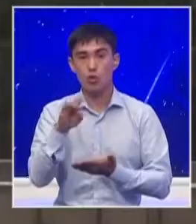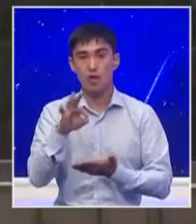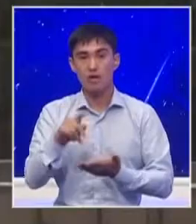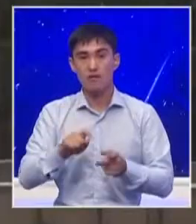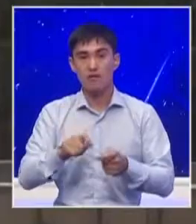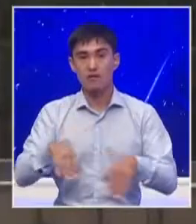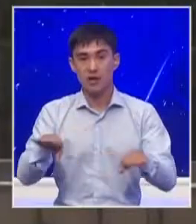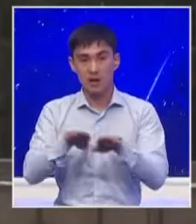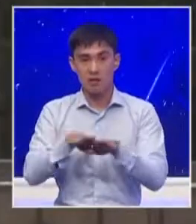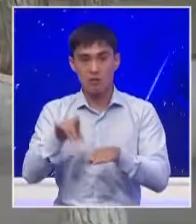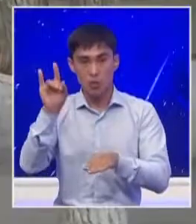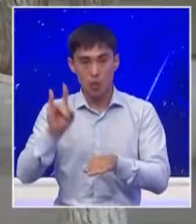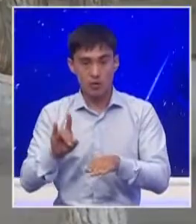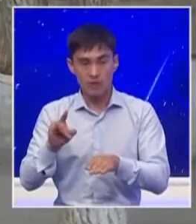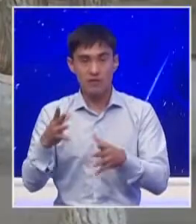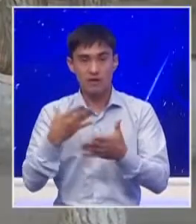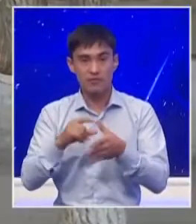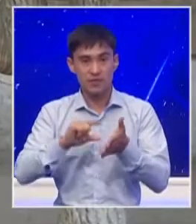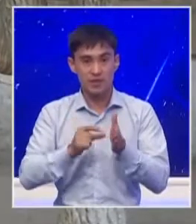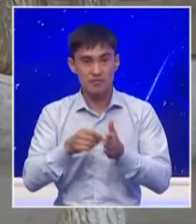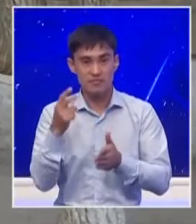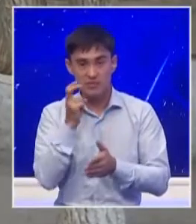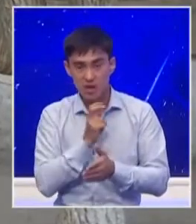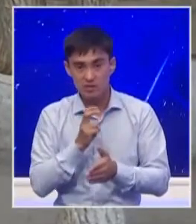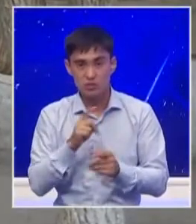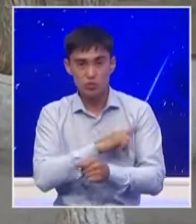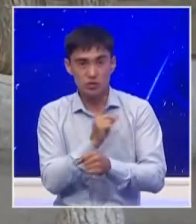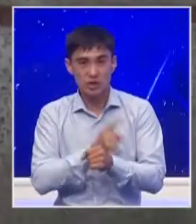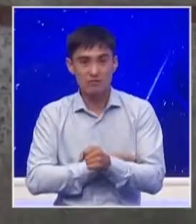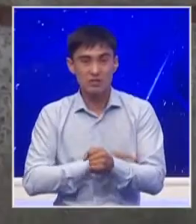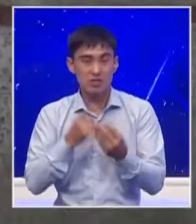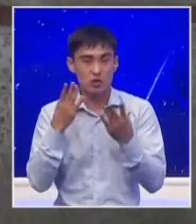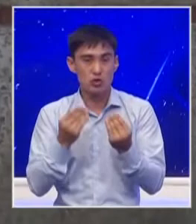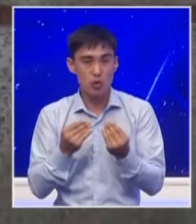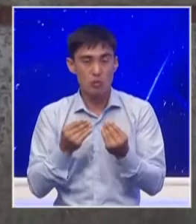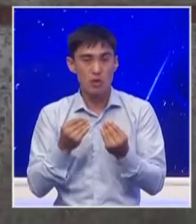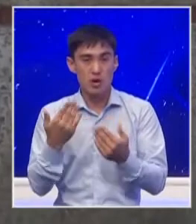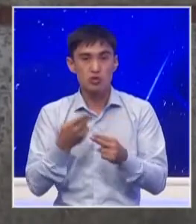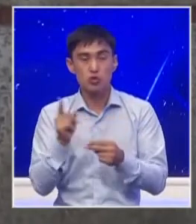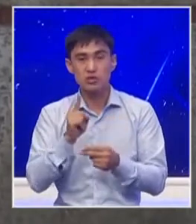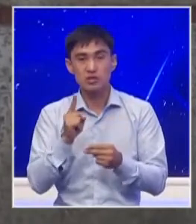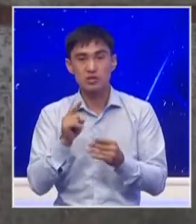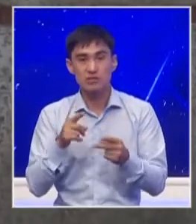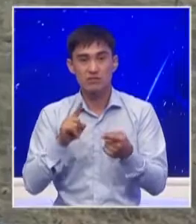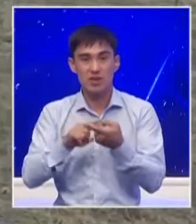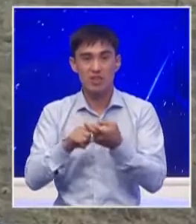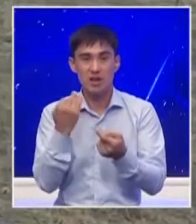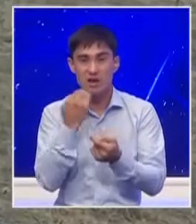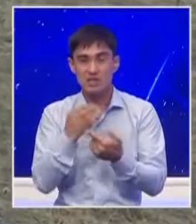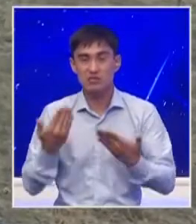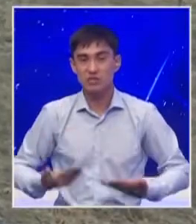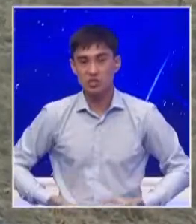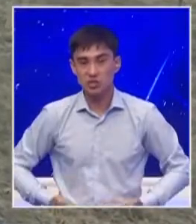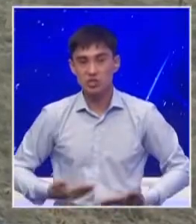открывают окна своих квартир по их словам неприятный запах особенно усиливается в дневное время суток что значительно влияет на качество жизни